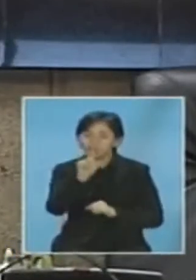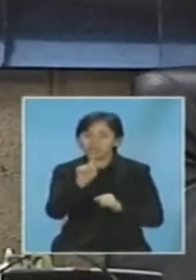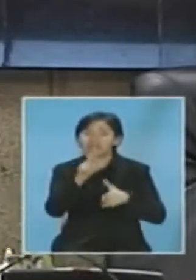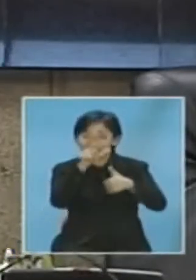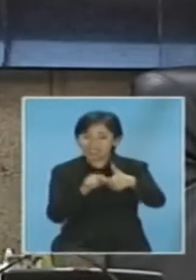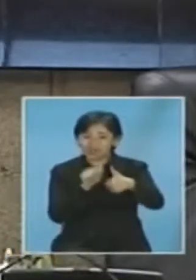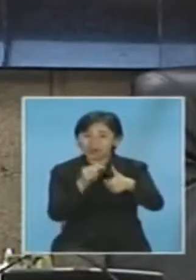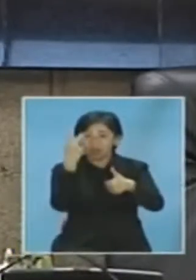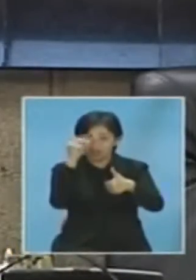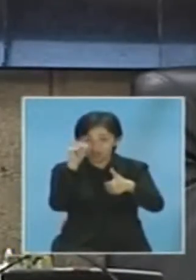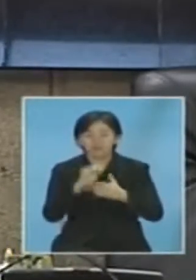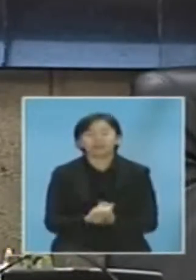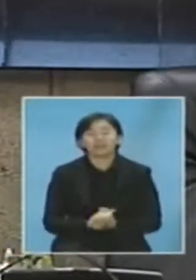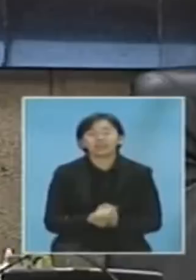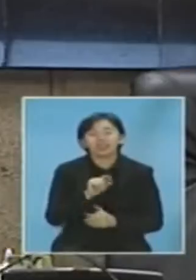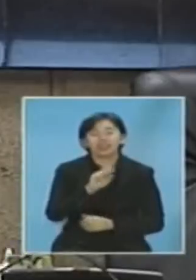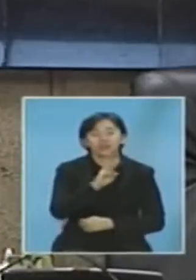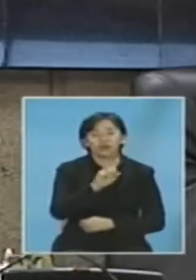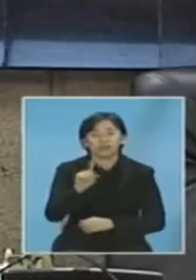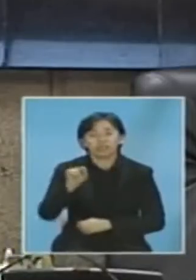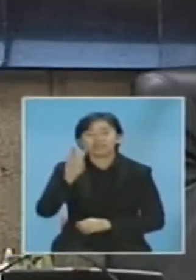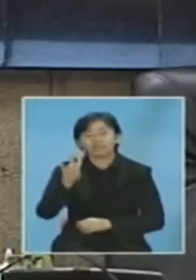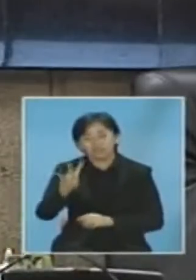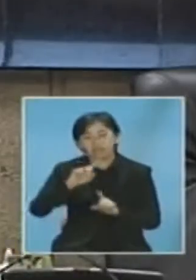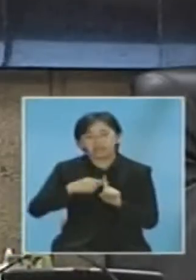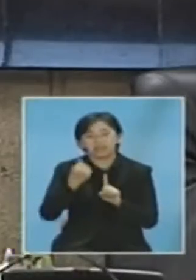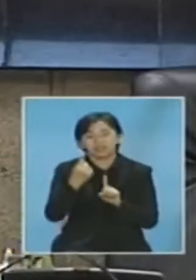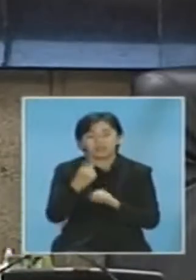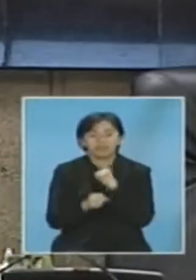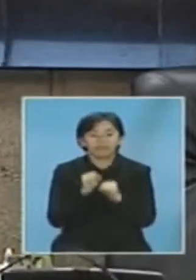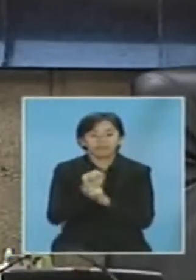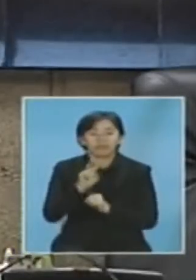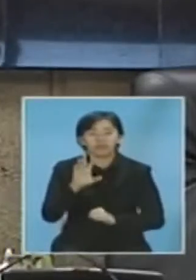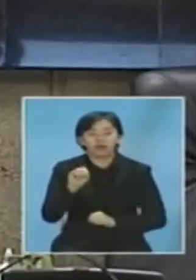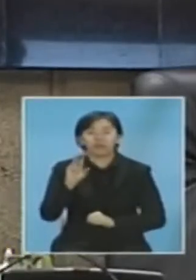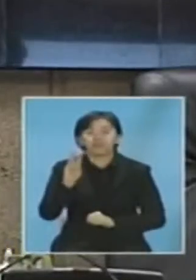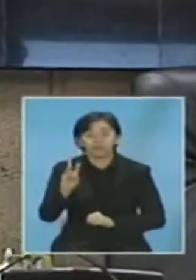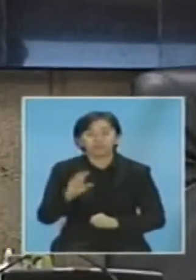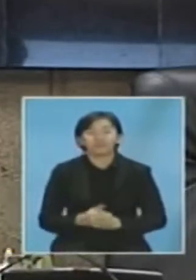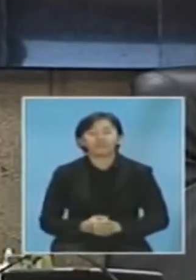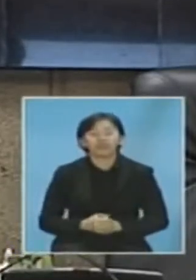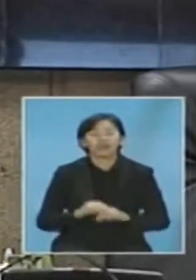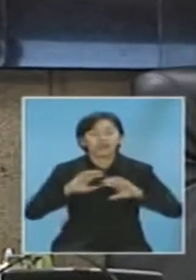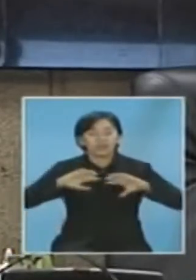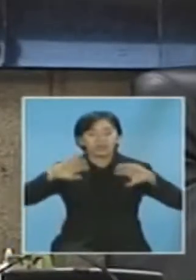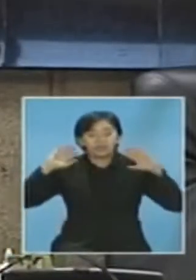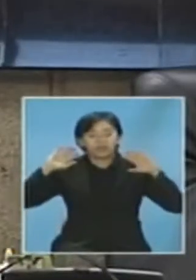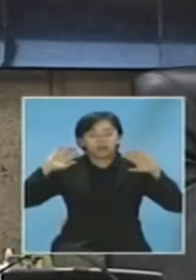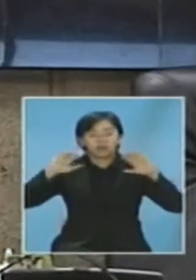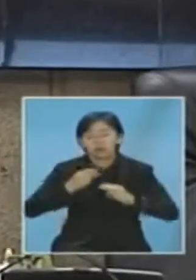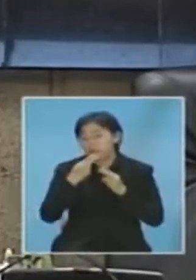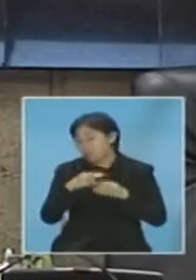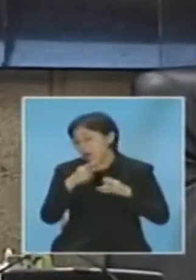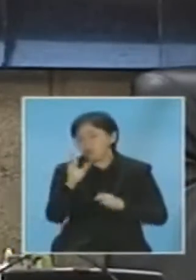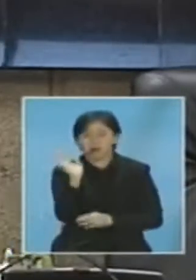ฉันเมื่อวันที่26และ27พฤศจิกายน2556นั้นรัฐบาลไม่ได้นิ่งนอนใ